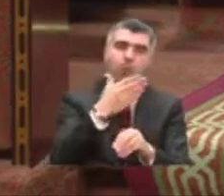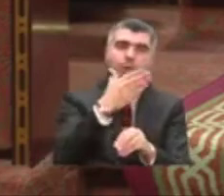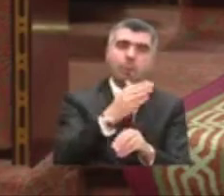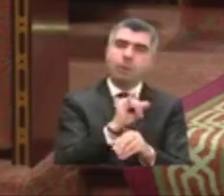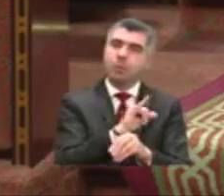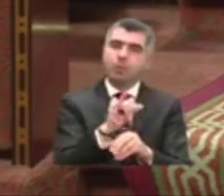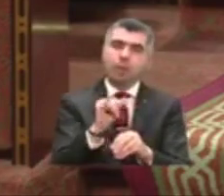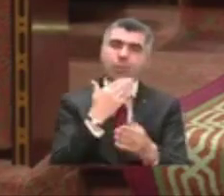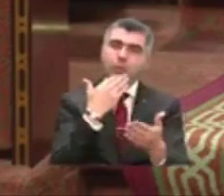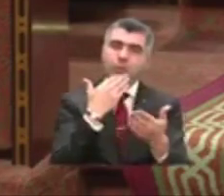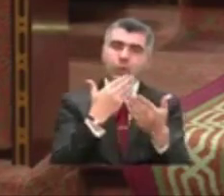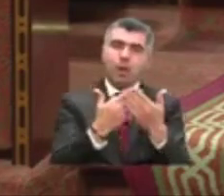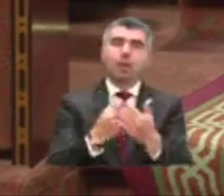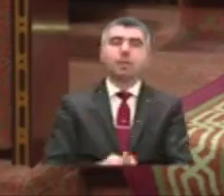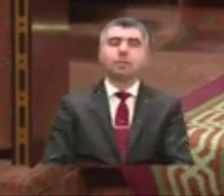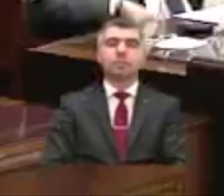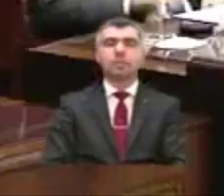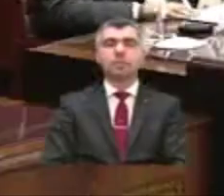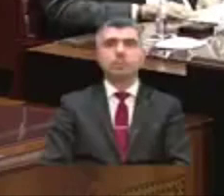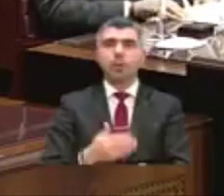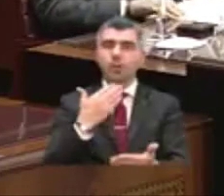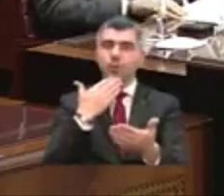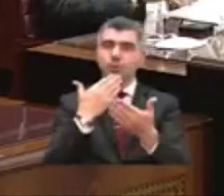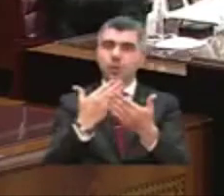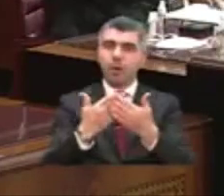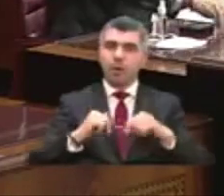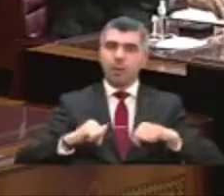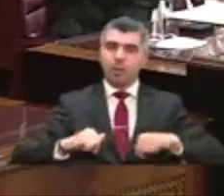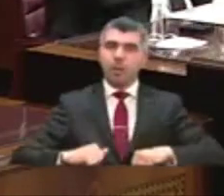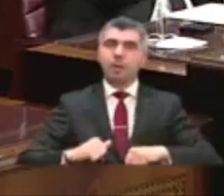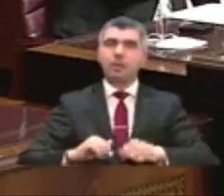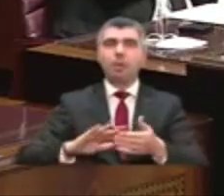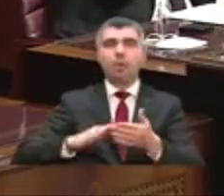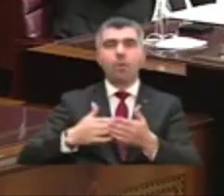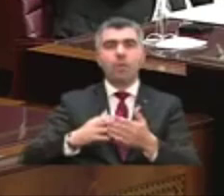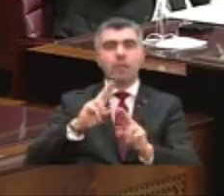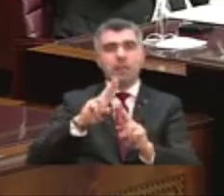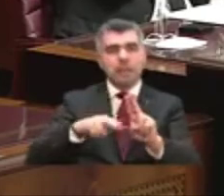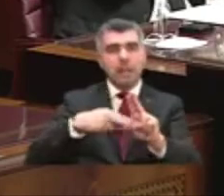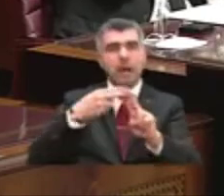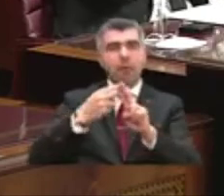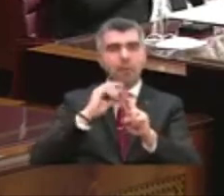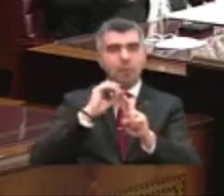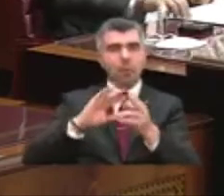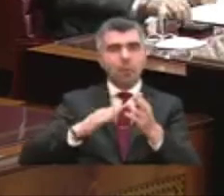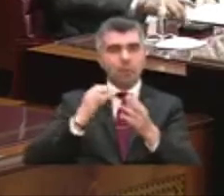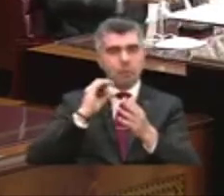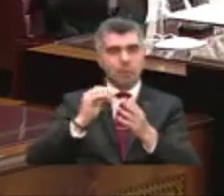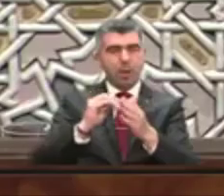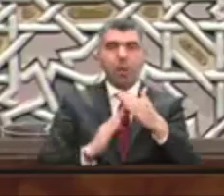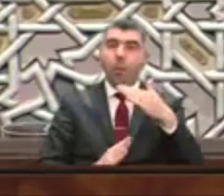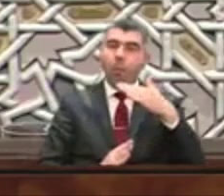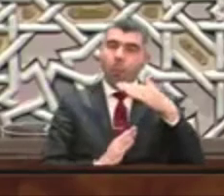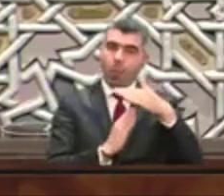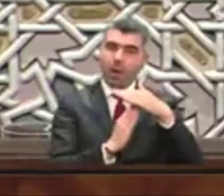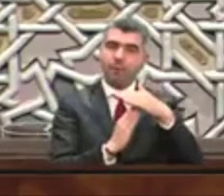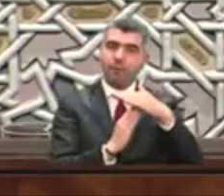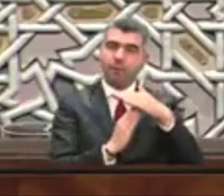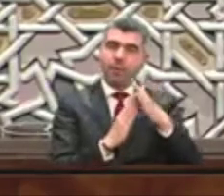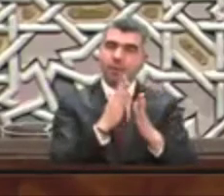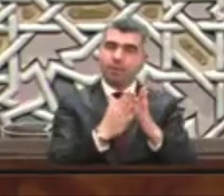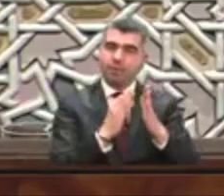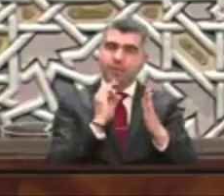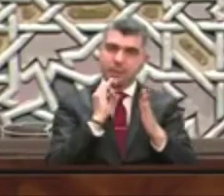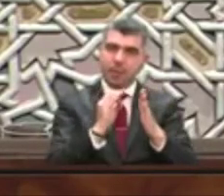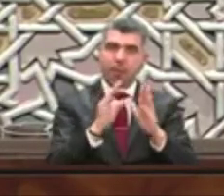الماضي. وشكرا. شكرا السيد الوزير، وشكرا ايضا على حسن مساهمتكم في هذه الجلسه، وارفع